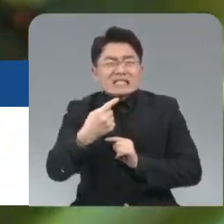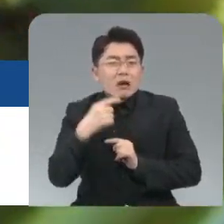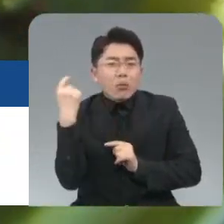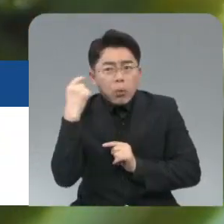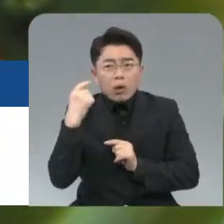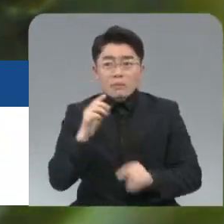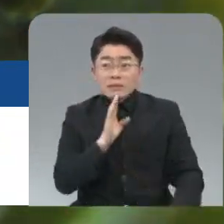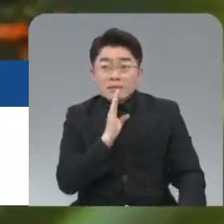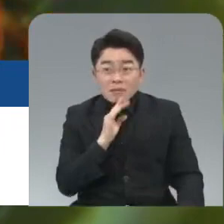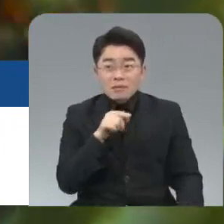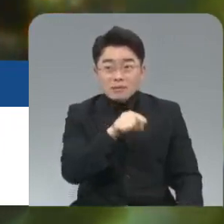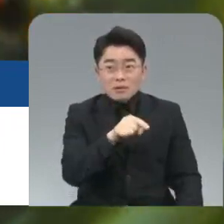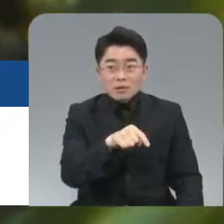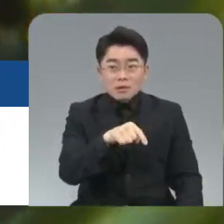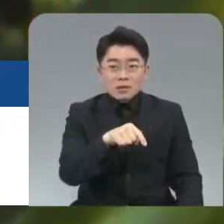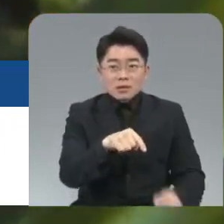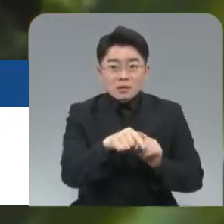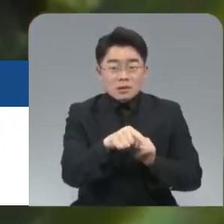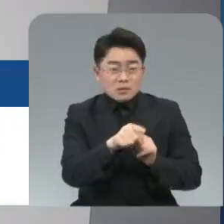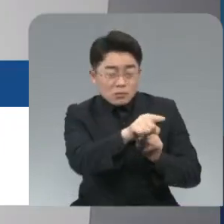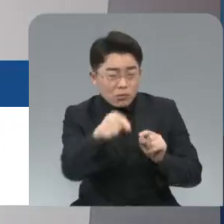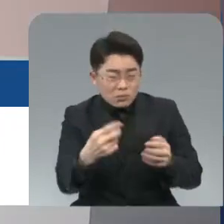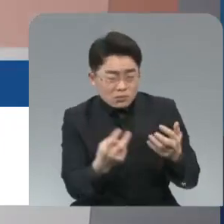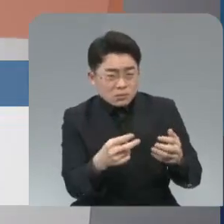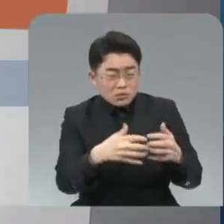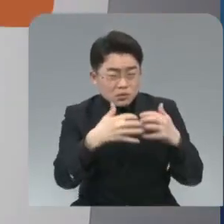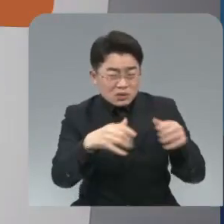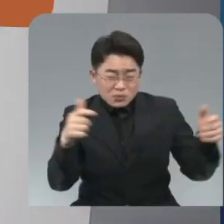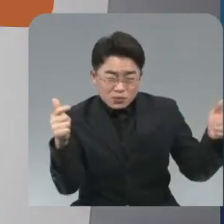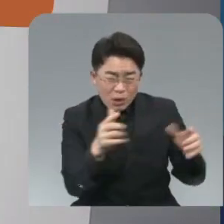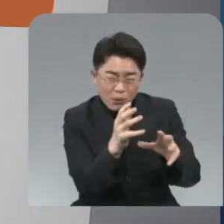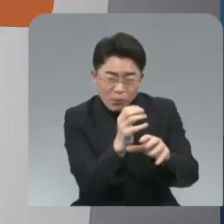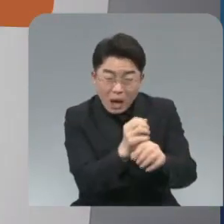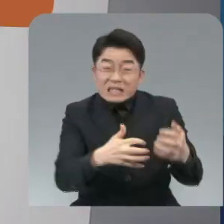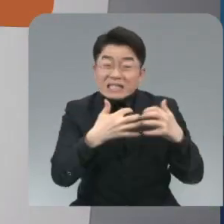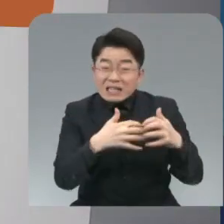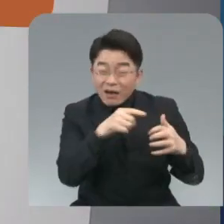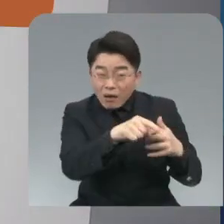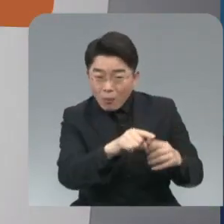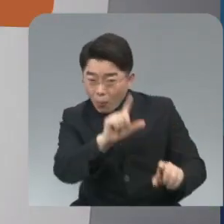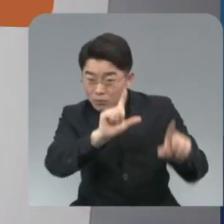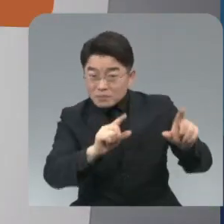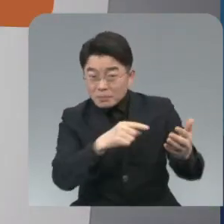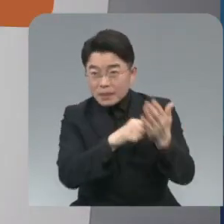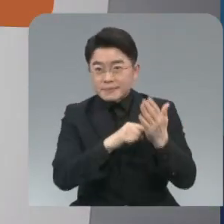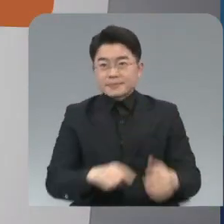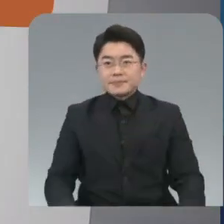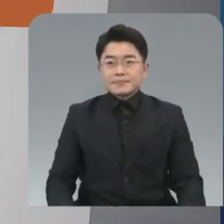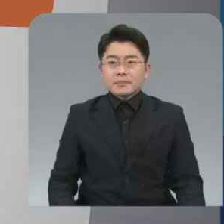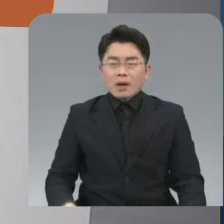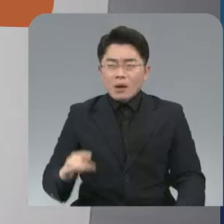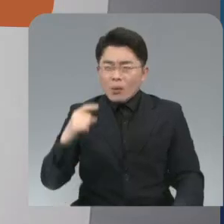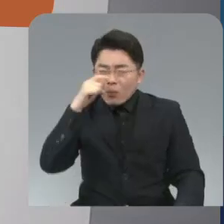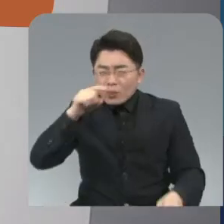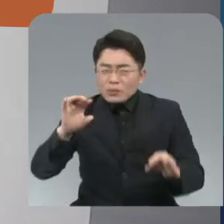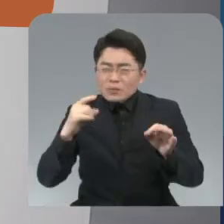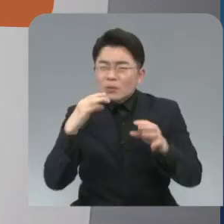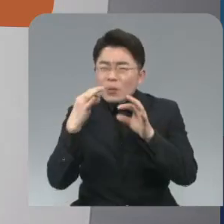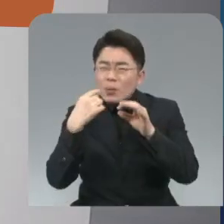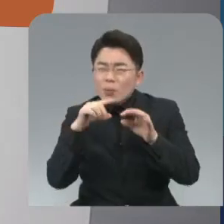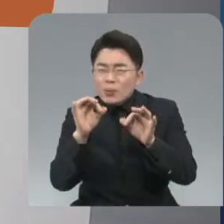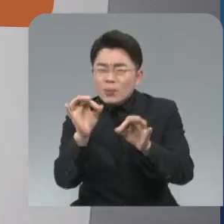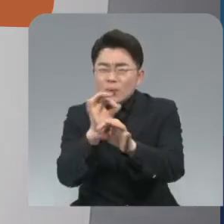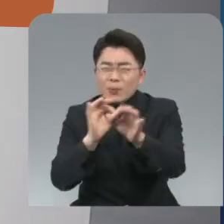Okay, Cylindrico kommt das da raus? Oder? 보고서는 이렇게 불붙은 촉매가 날리게 되면 넓은 범위의 수소 연소를